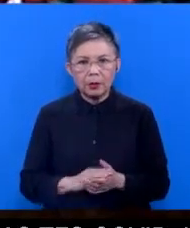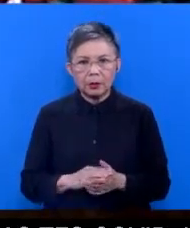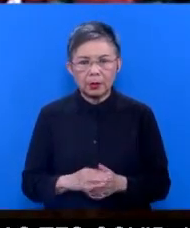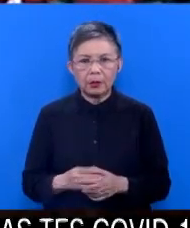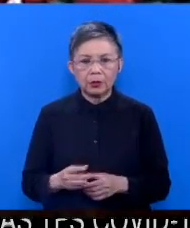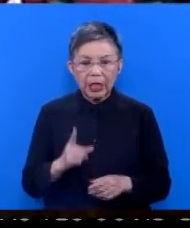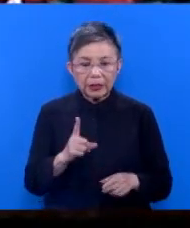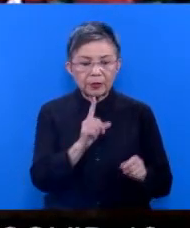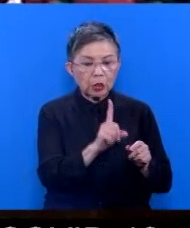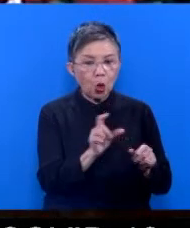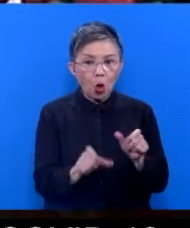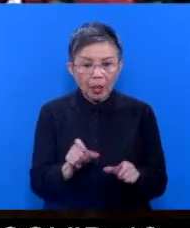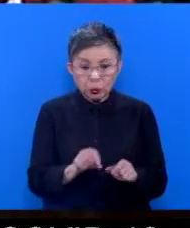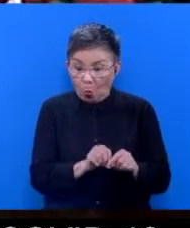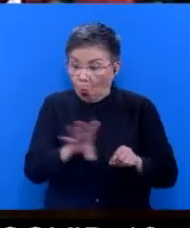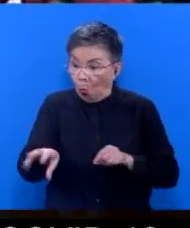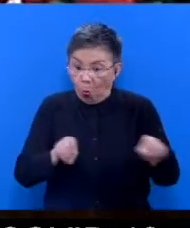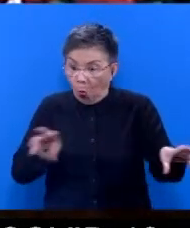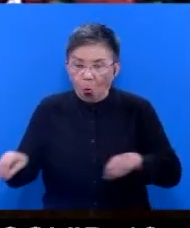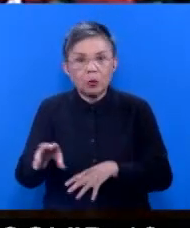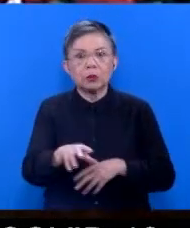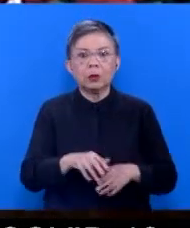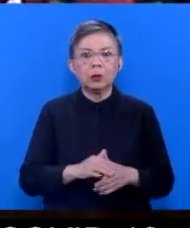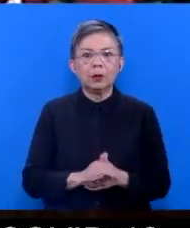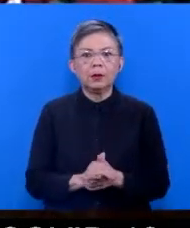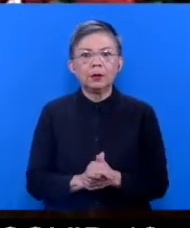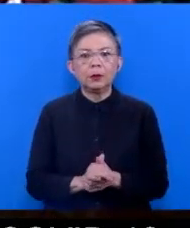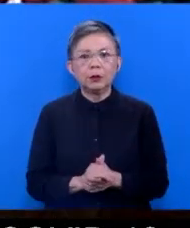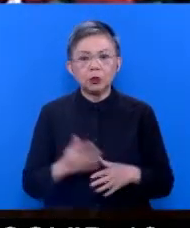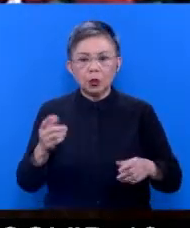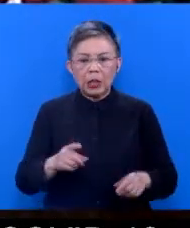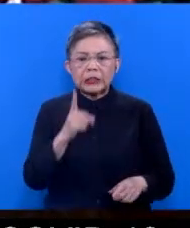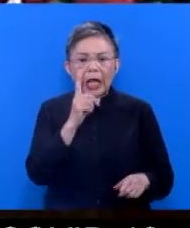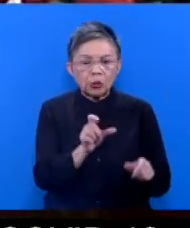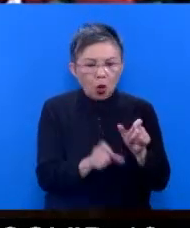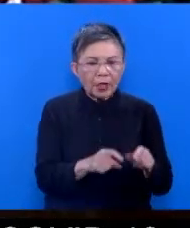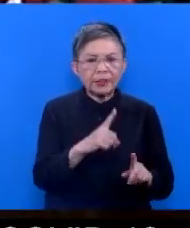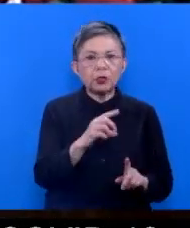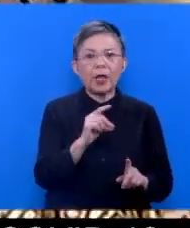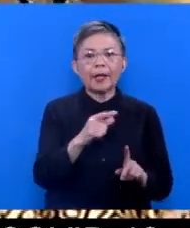virus hanya satu orang dalam satu RT yang di Lockdown seluruh kota